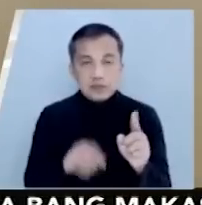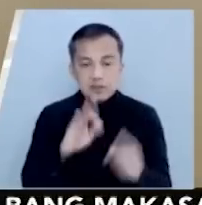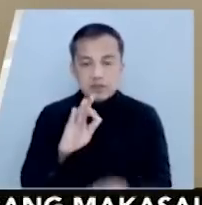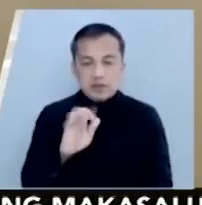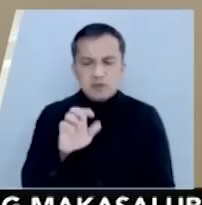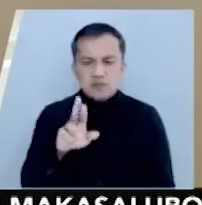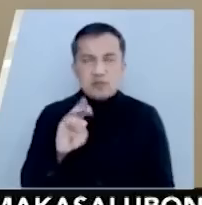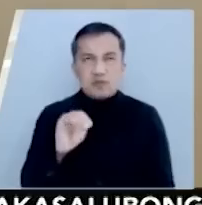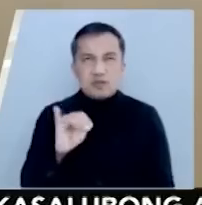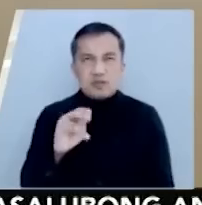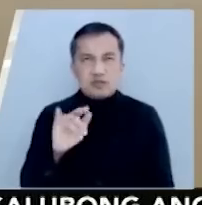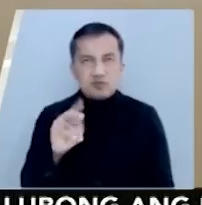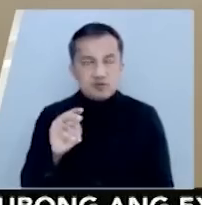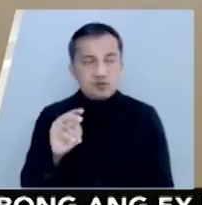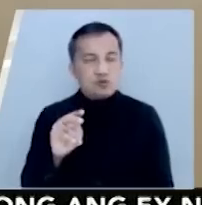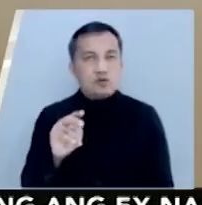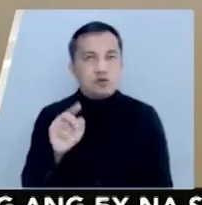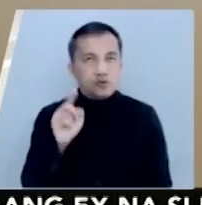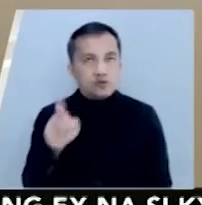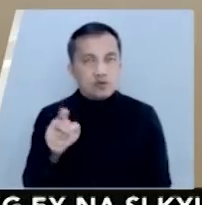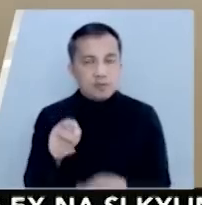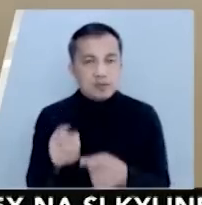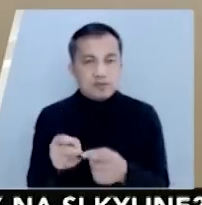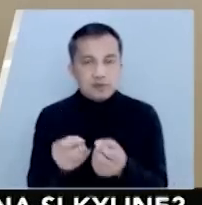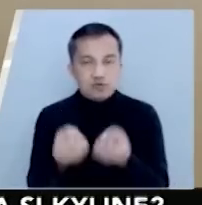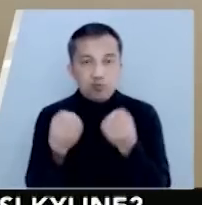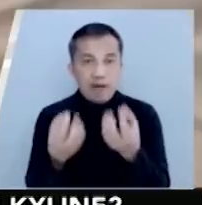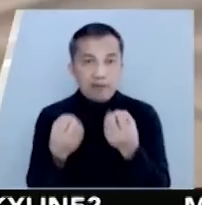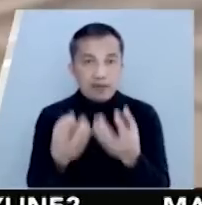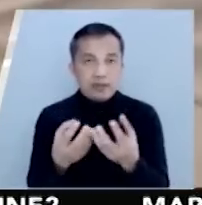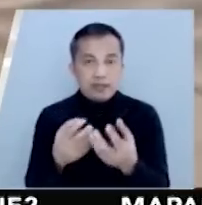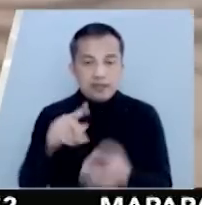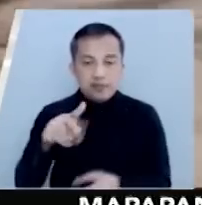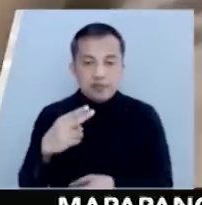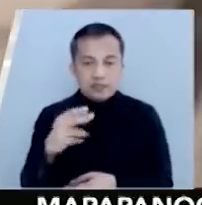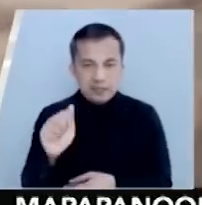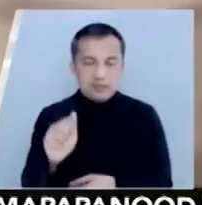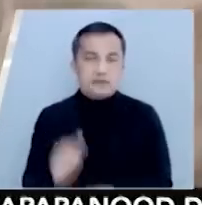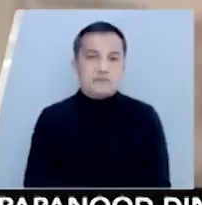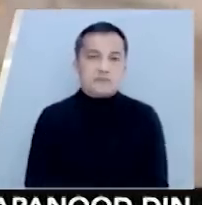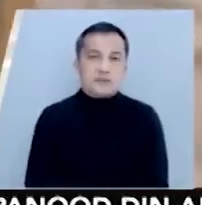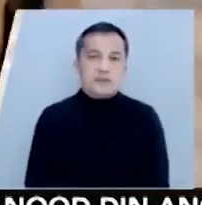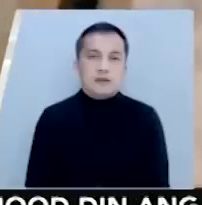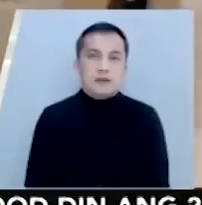media para naman paramihin yung PHA content.